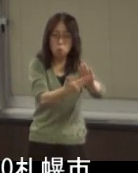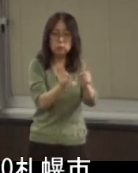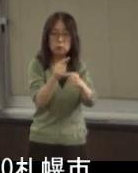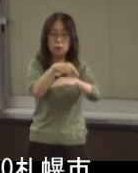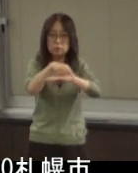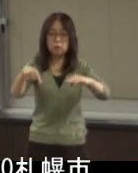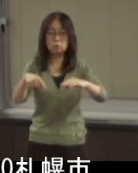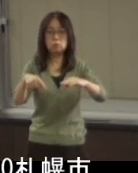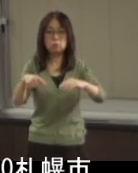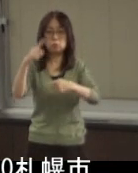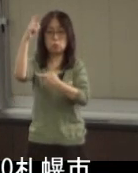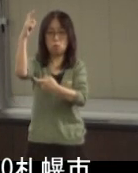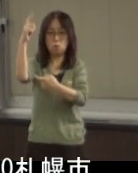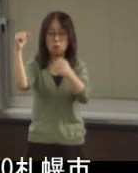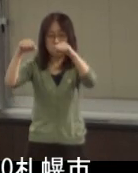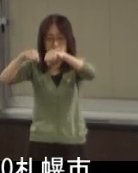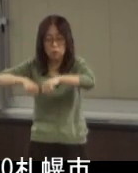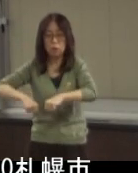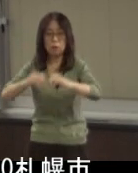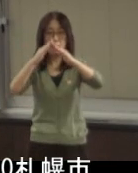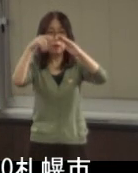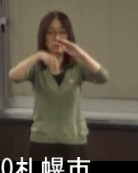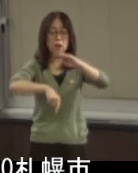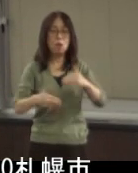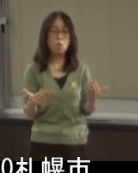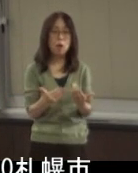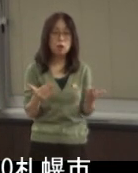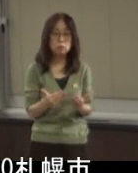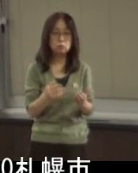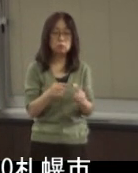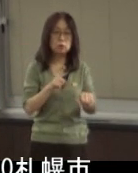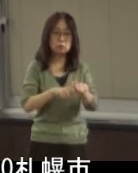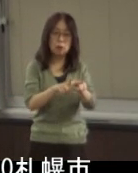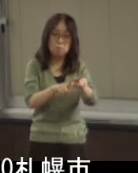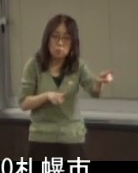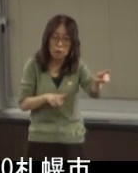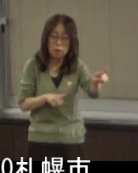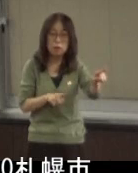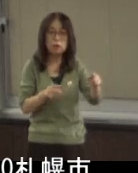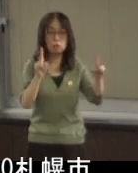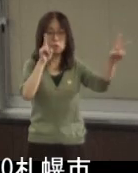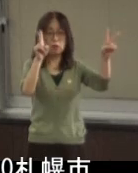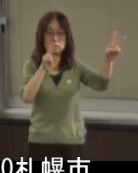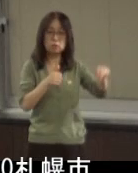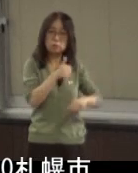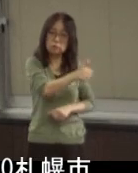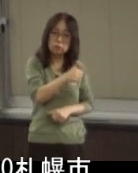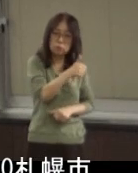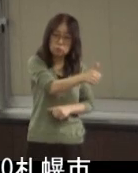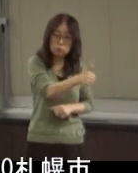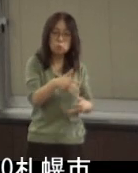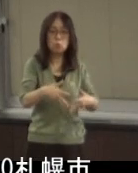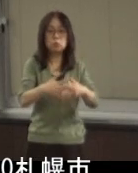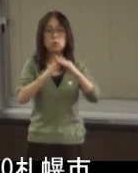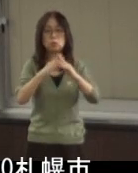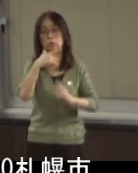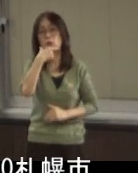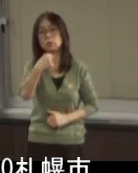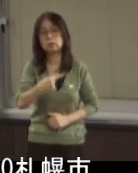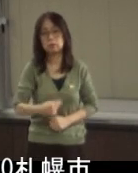ていただきまして、テレワーク、時差出勤などにも取り組んでいただきたいというふうに思いますし、